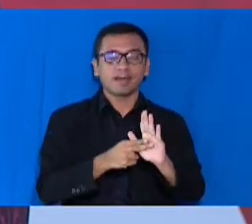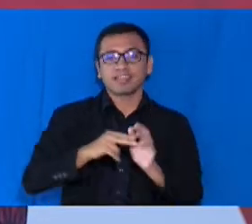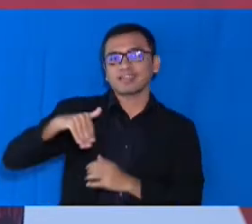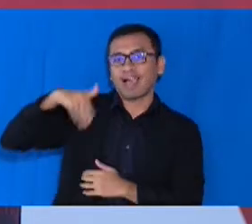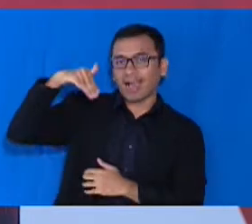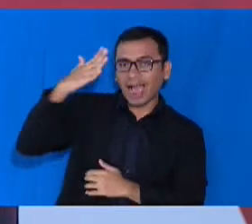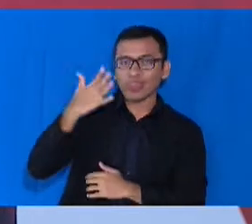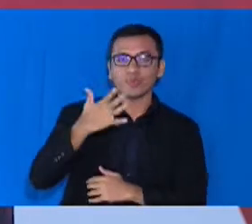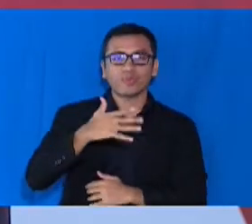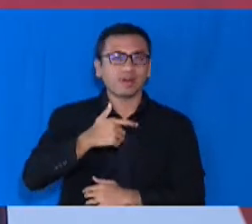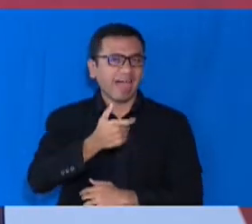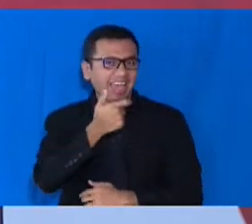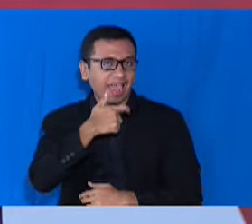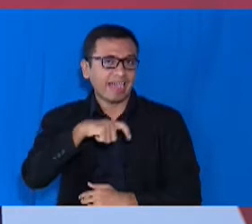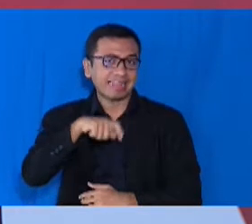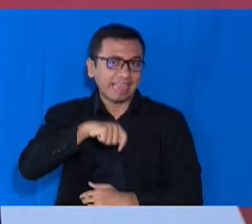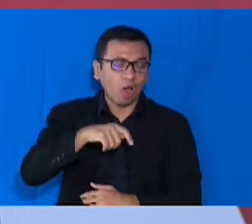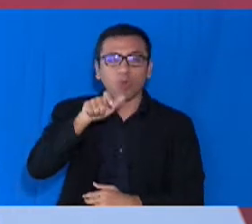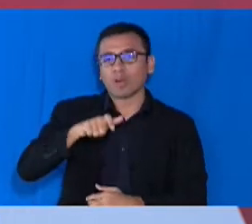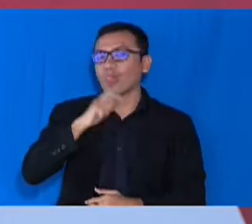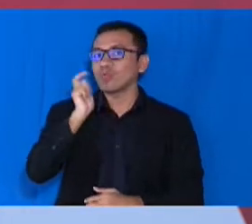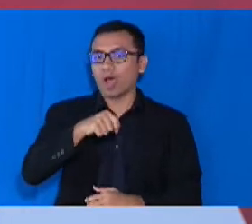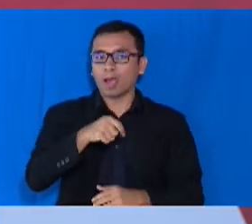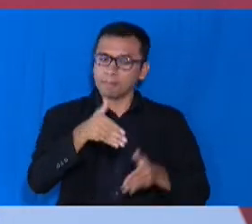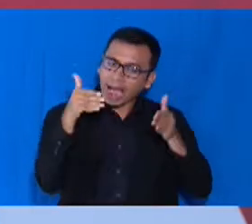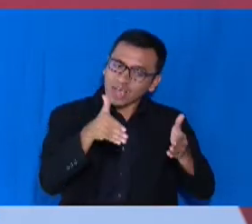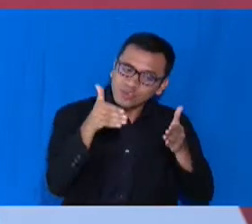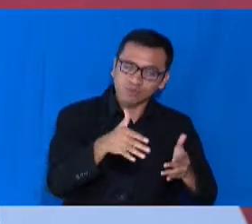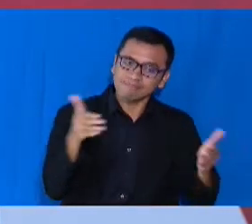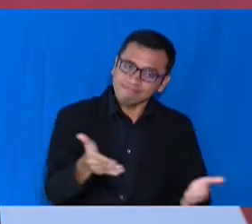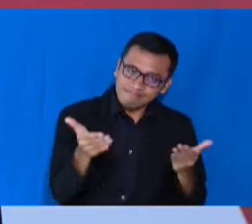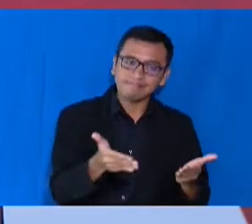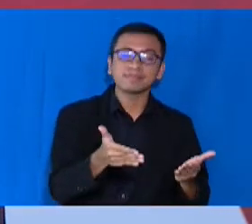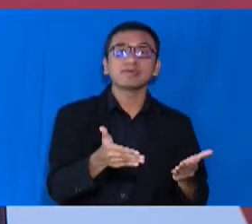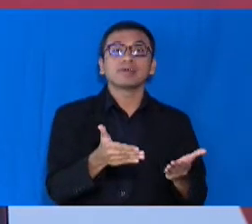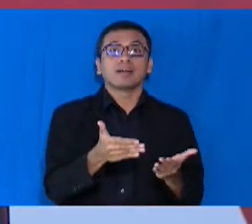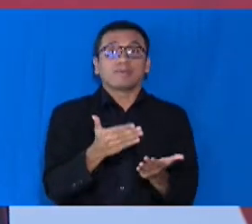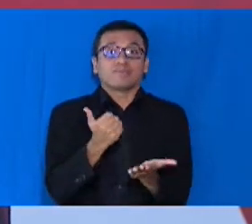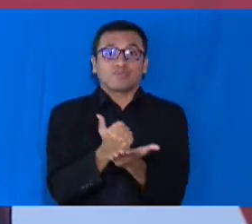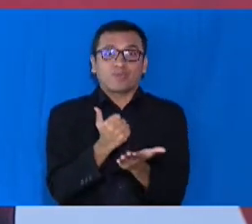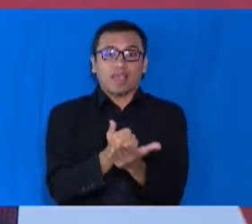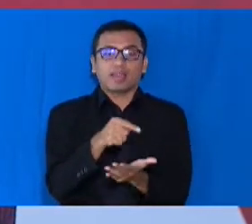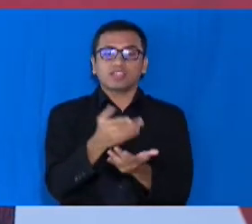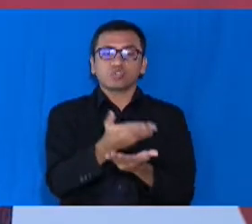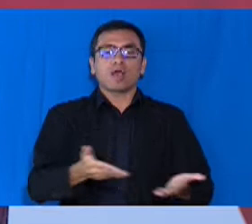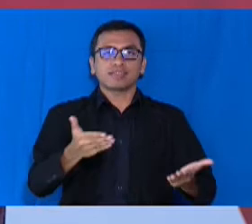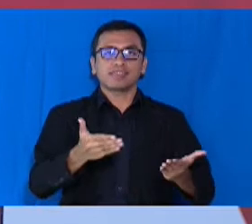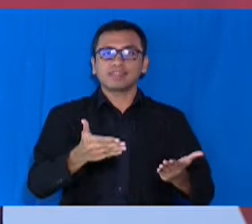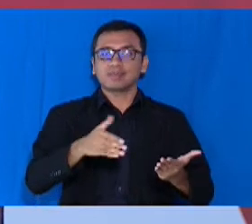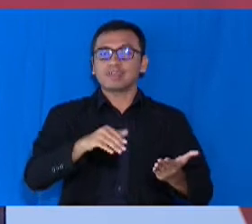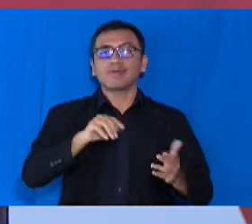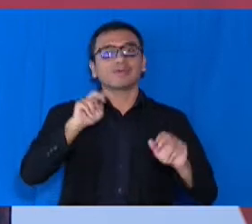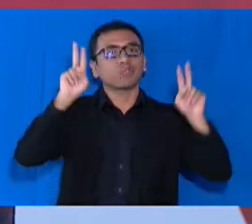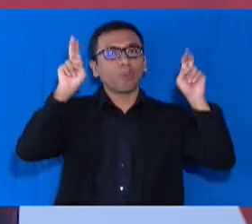kakek neneknya, yang juga satu realita kalau kita berbicara stay at home yang juga ada